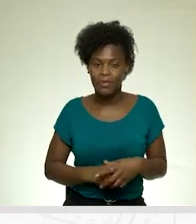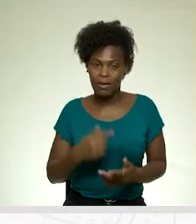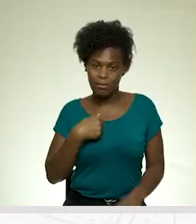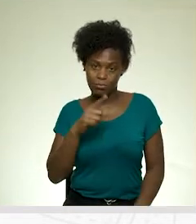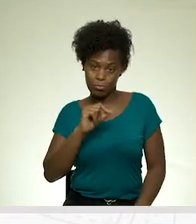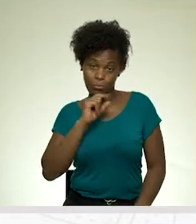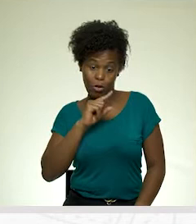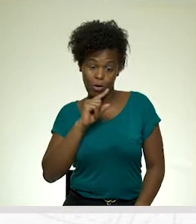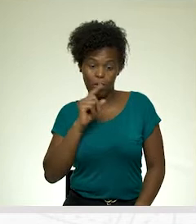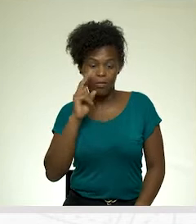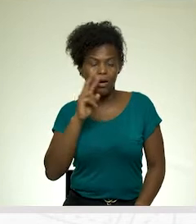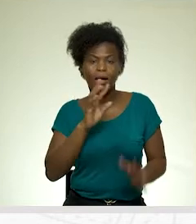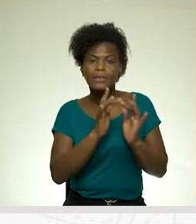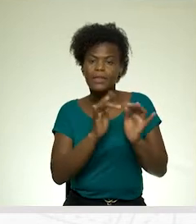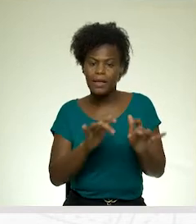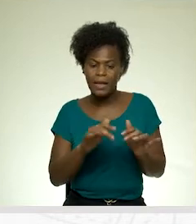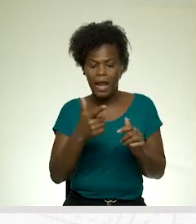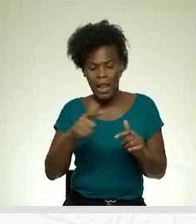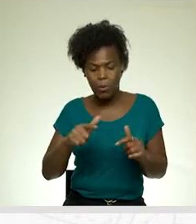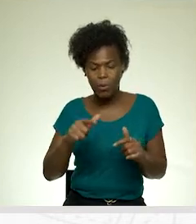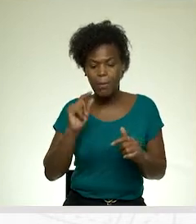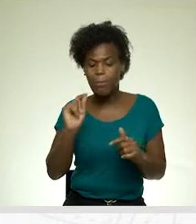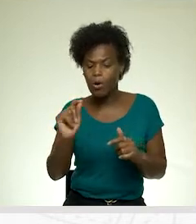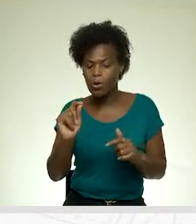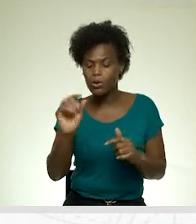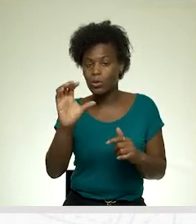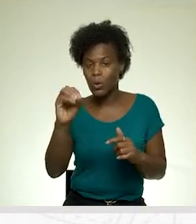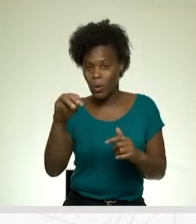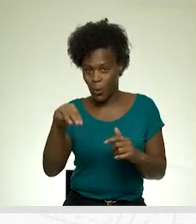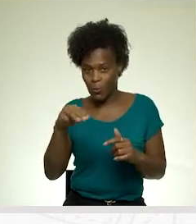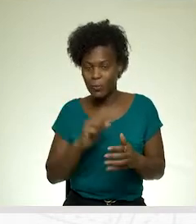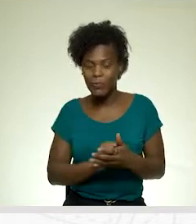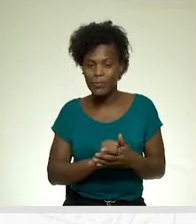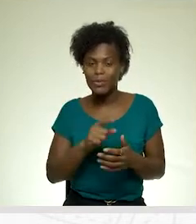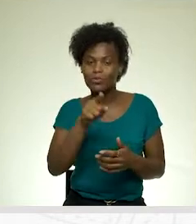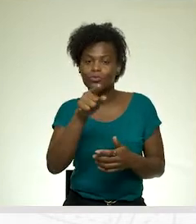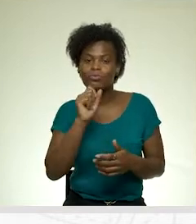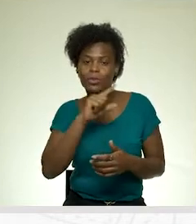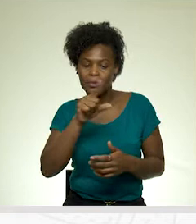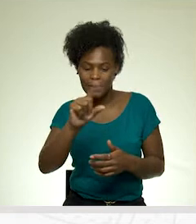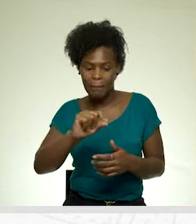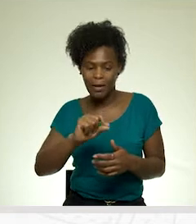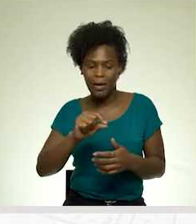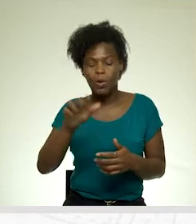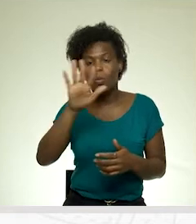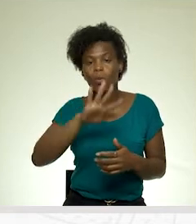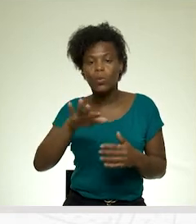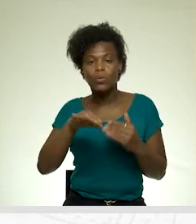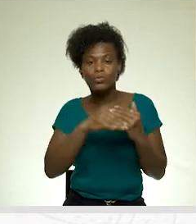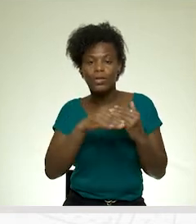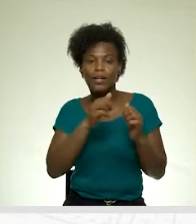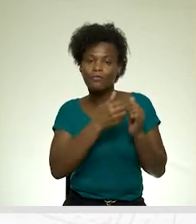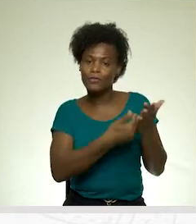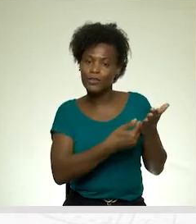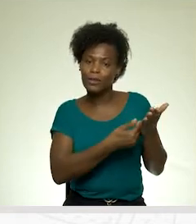Tu peux consulter le site lingua.com et tu peux utiliser également ta